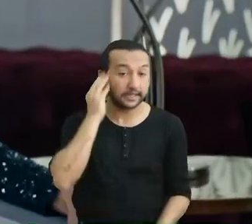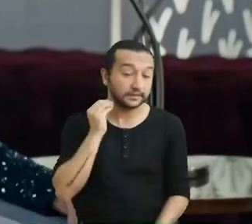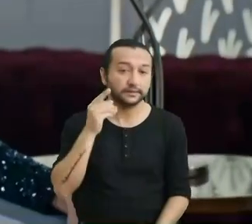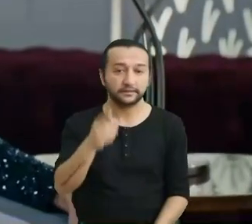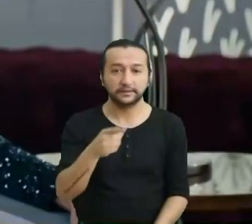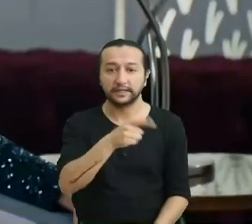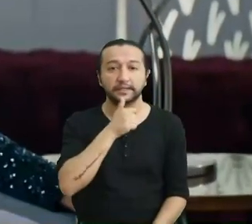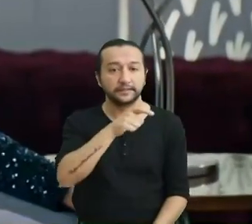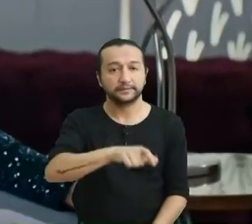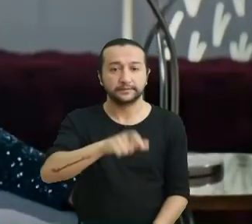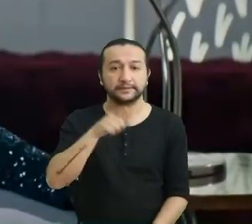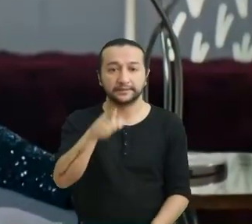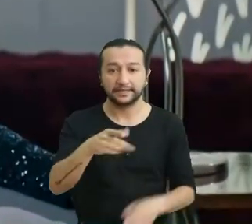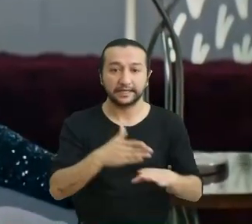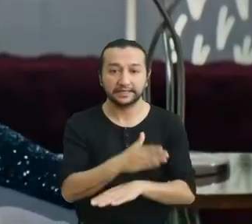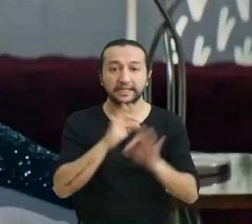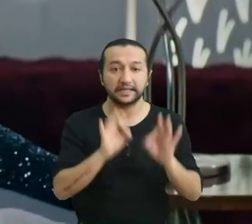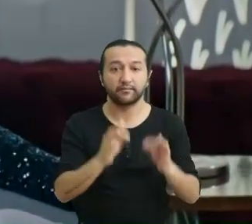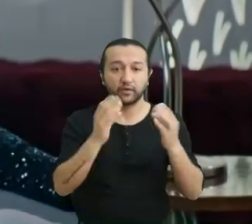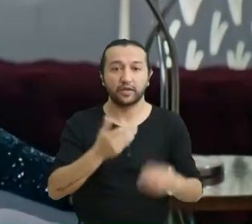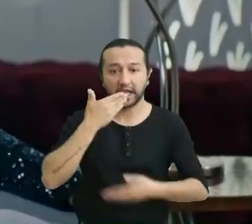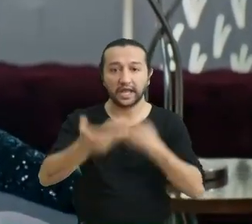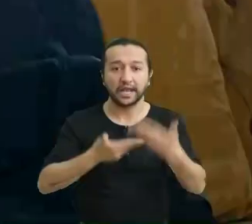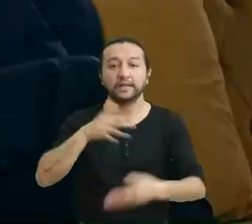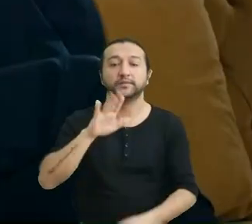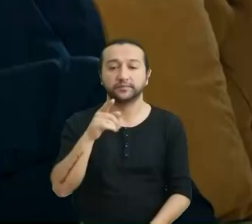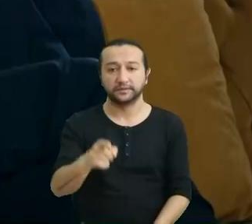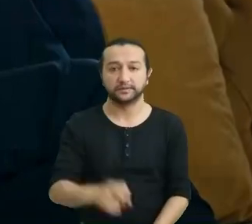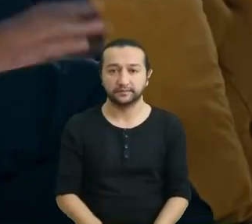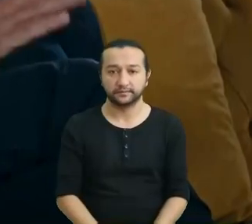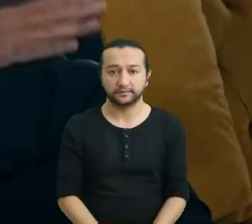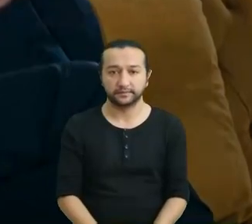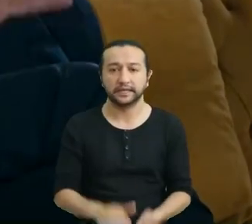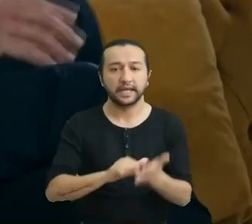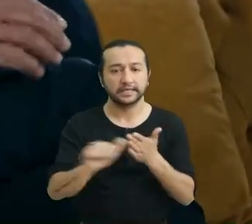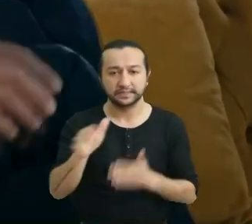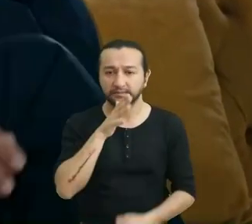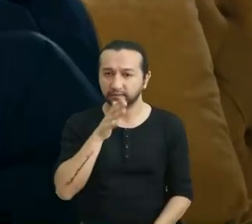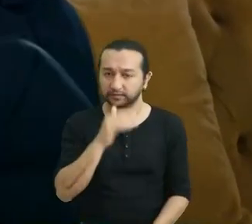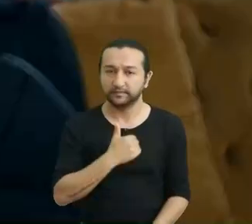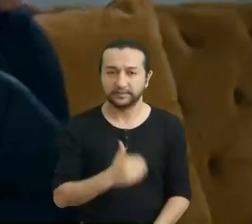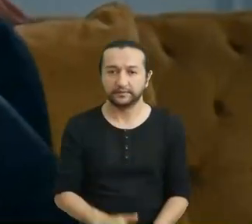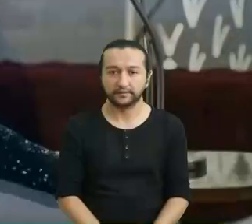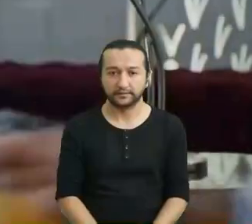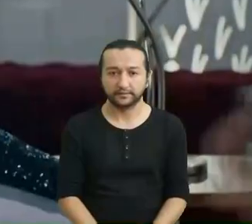Anlaşılan adamlarınız size gerçeği tam olarak anlatamamış. Her şeyi biliyorum ben.